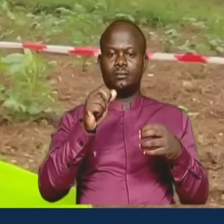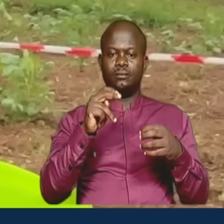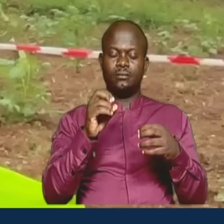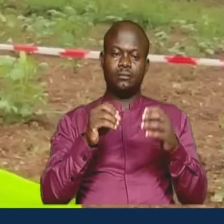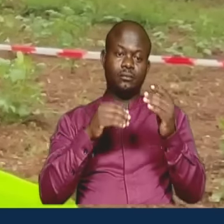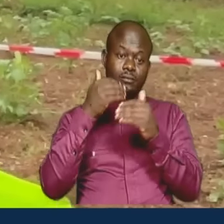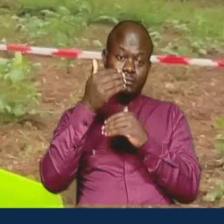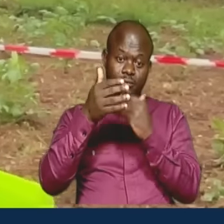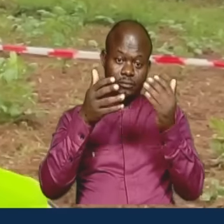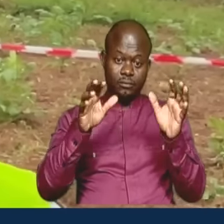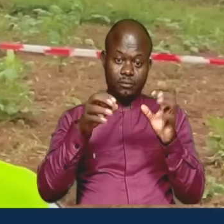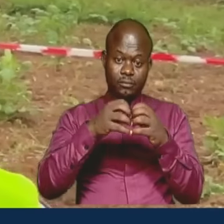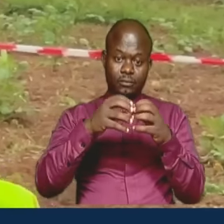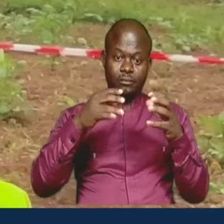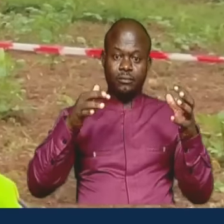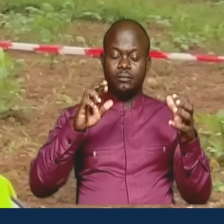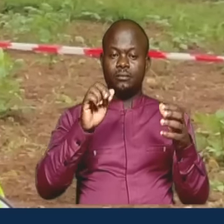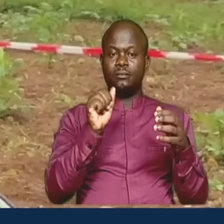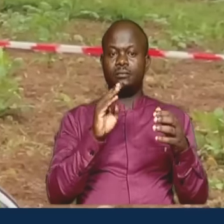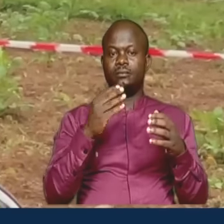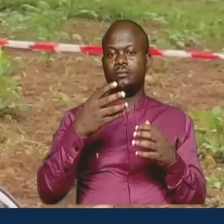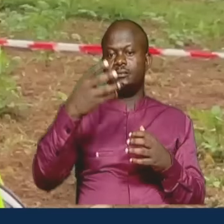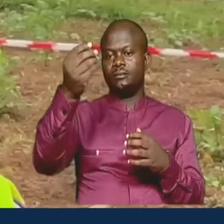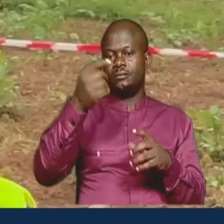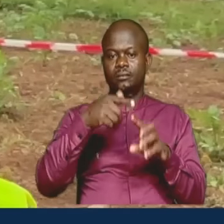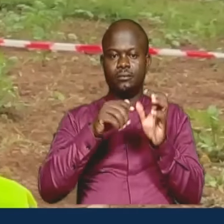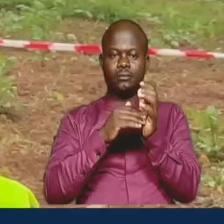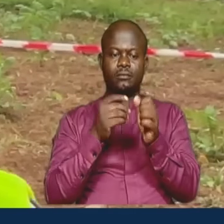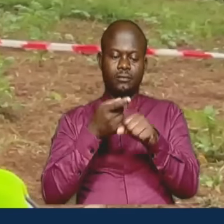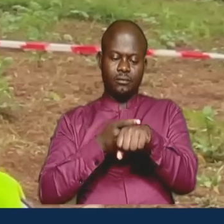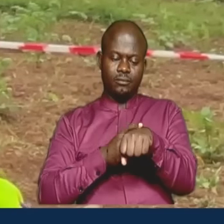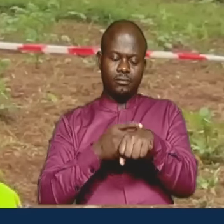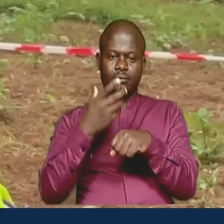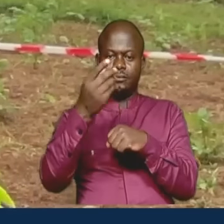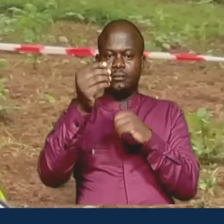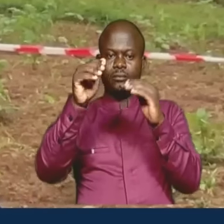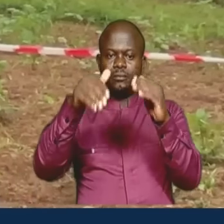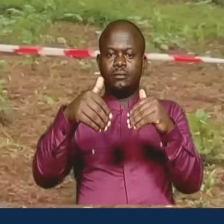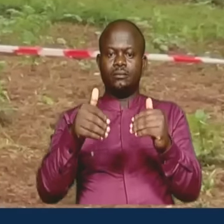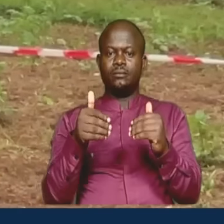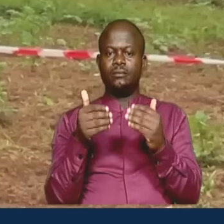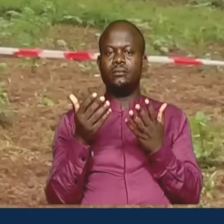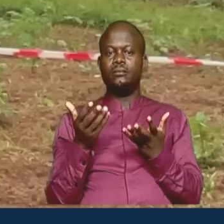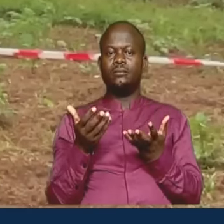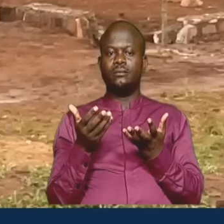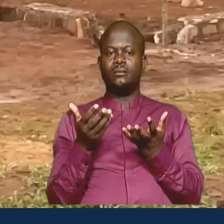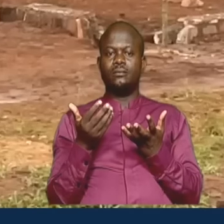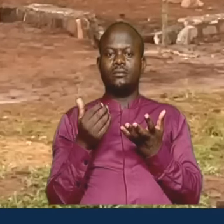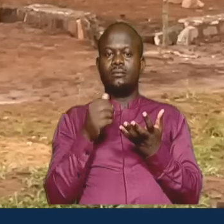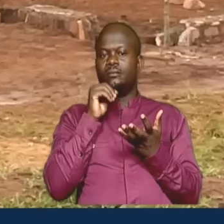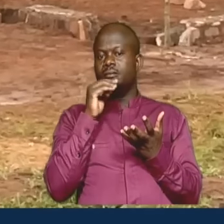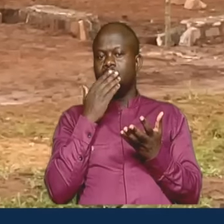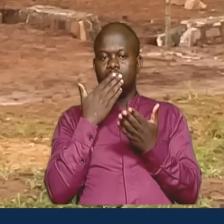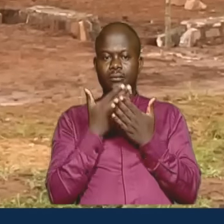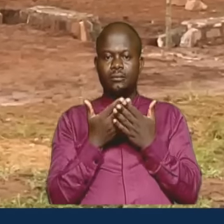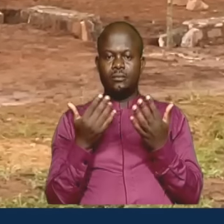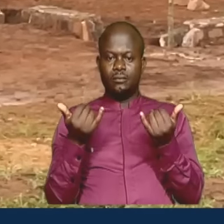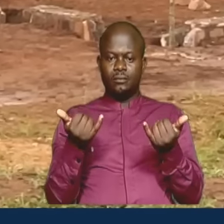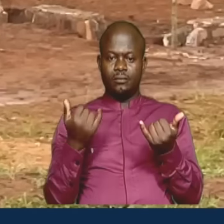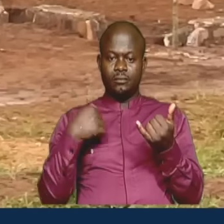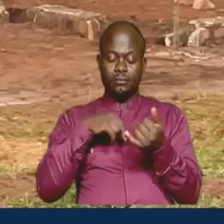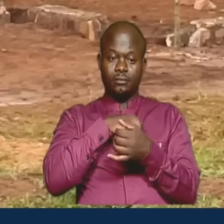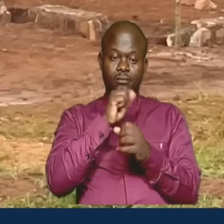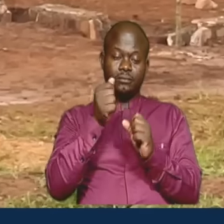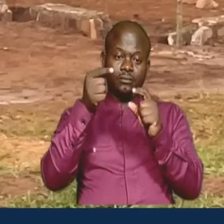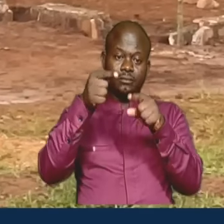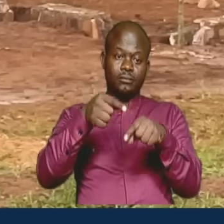kama utubura ingano rabi kazi kazi twara, ariko ibirayi twajya kubihinga tugahinga ubuto budafatika. Kuko ubu ngubu ushobora kuza